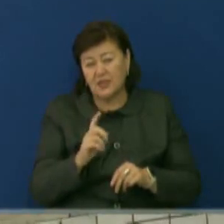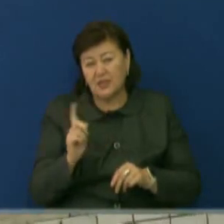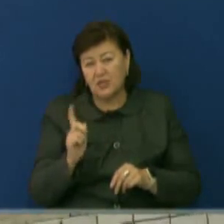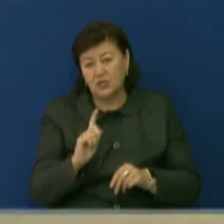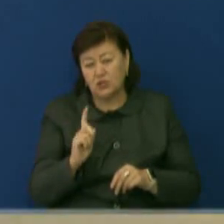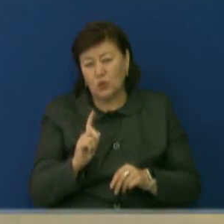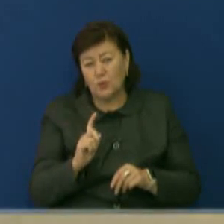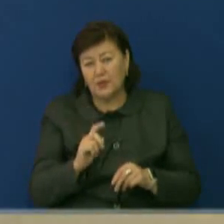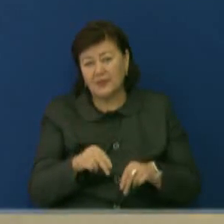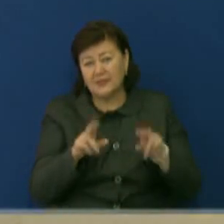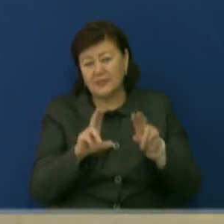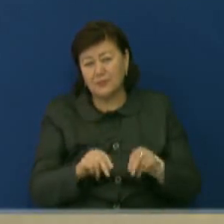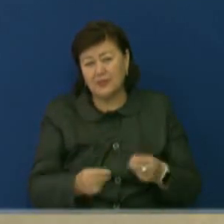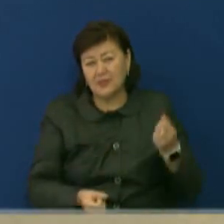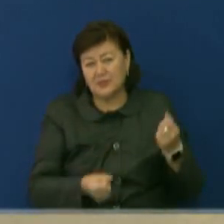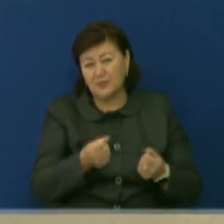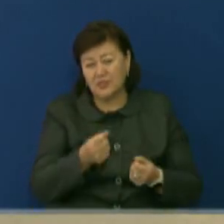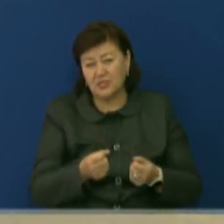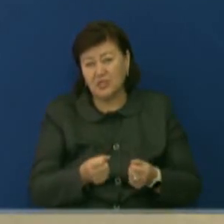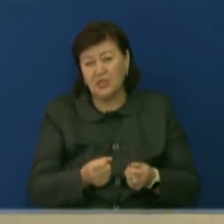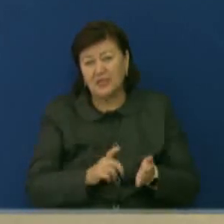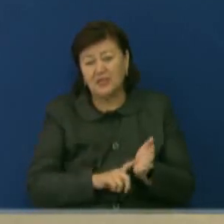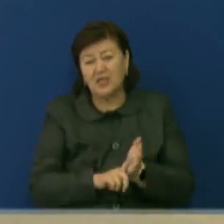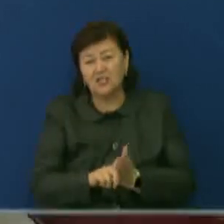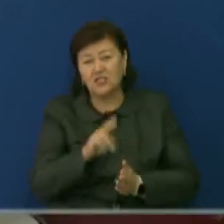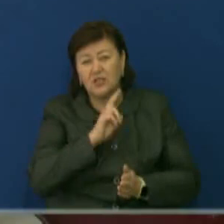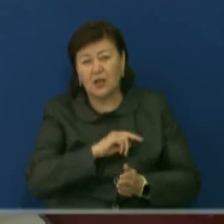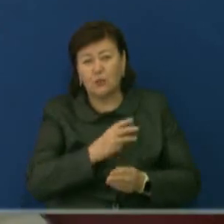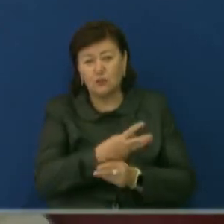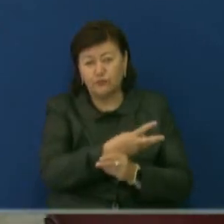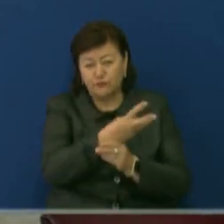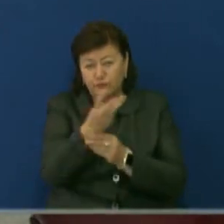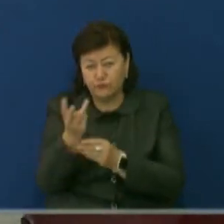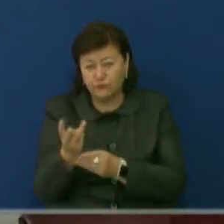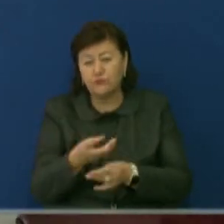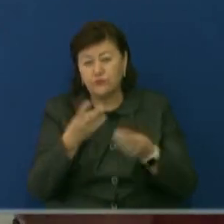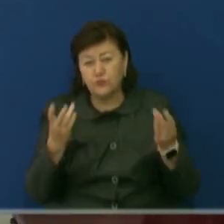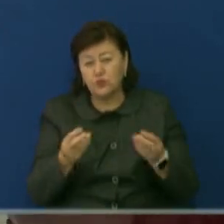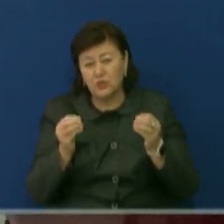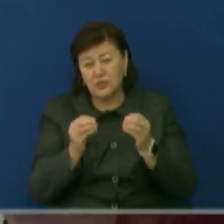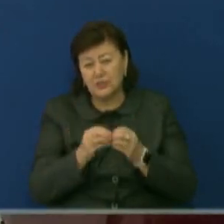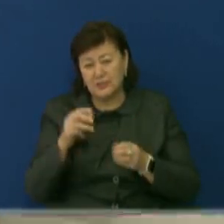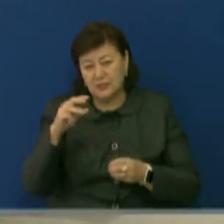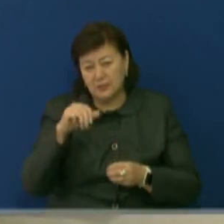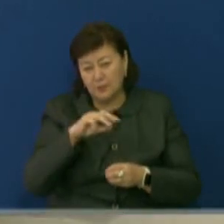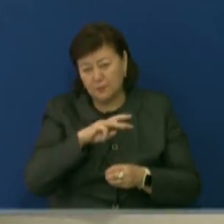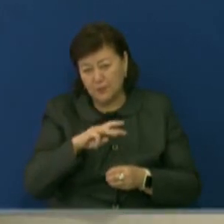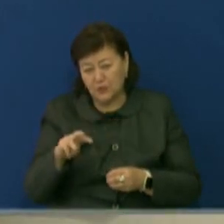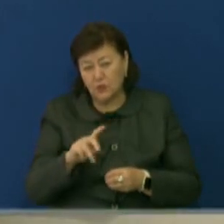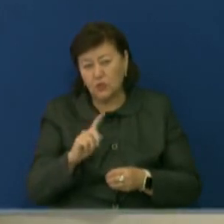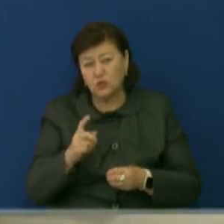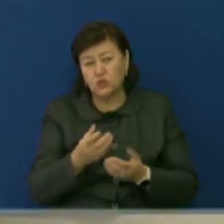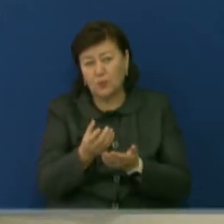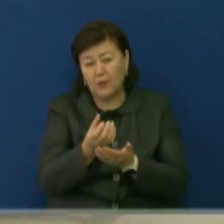чтобы спецтранспорт приступил к тушению, обычно достаточно 10 минут. Однако, чтобы выдвинуть